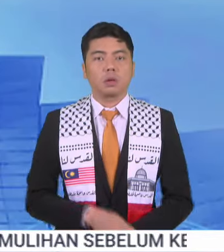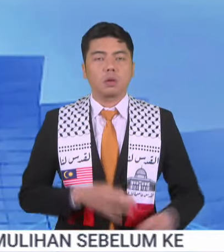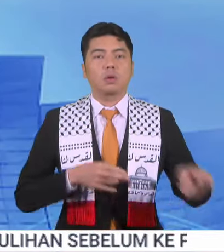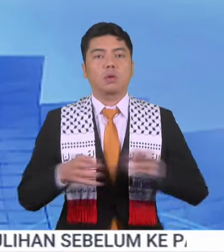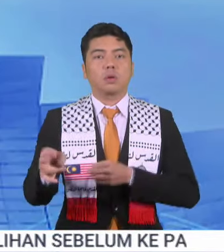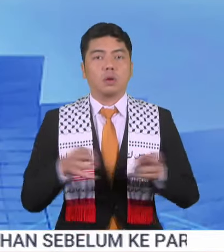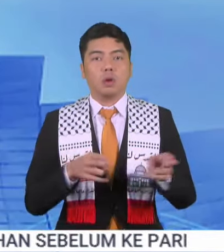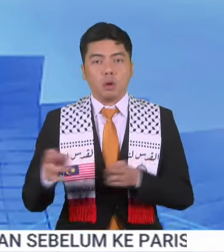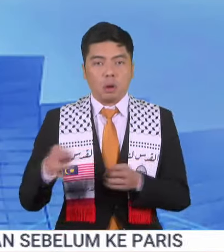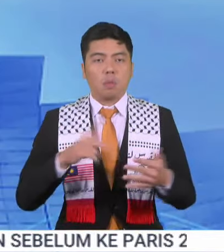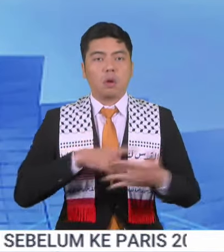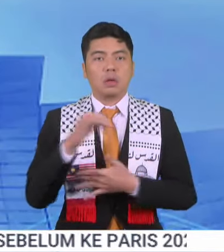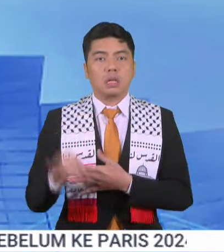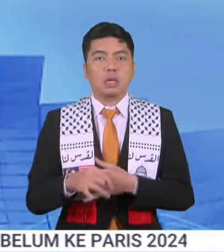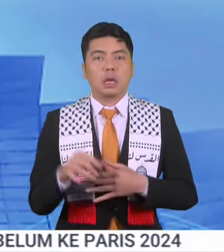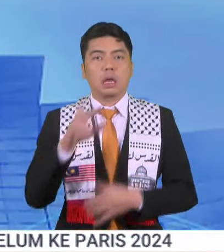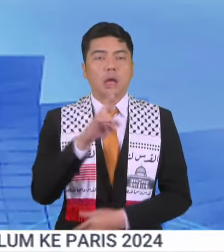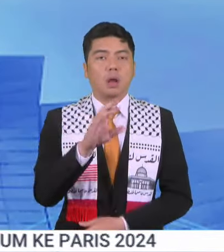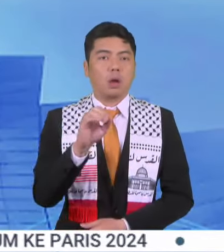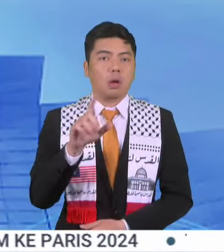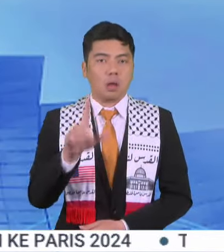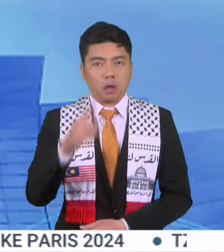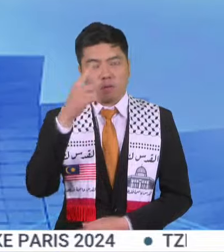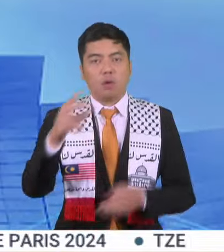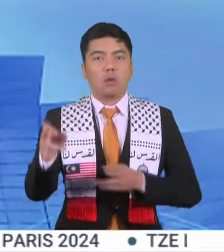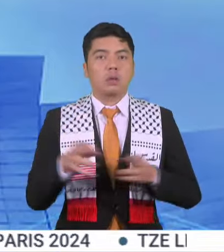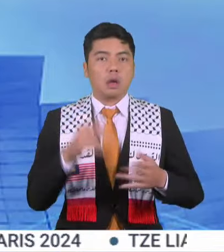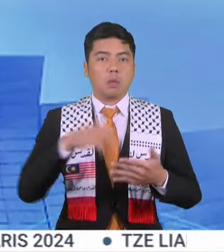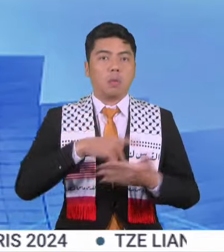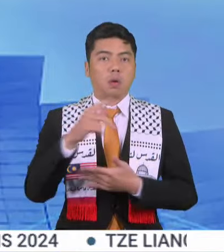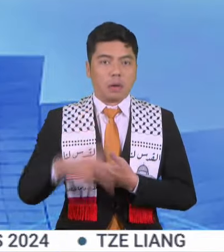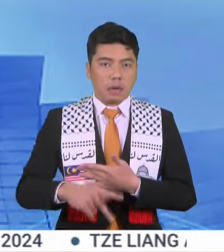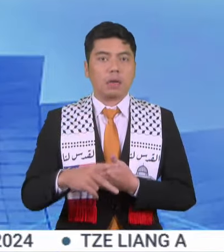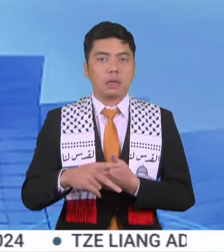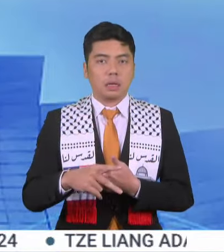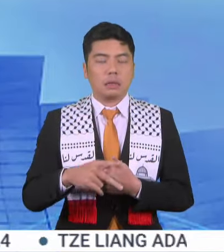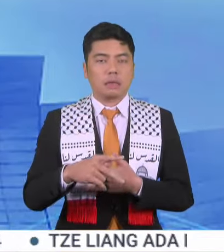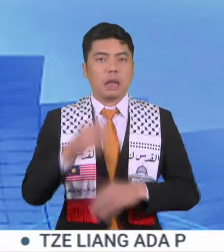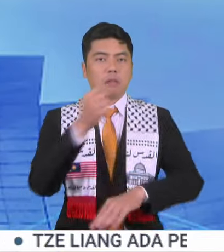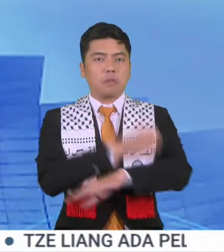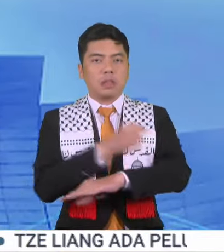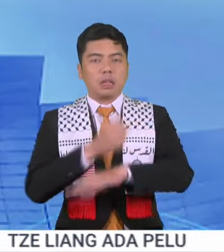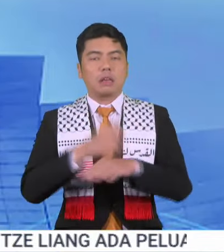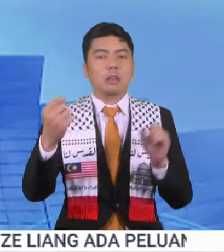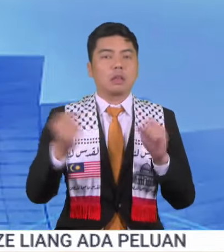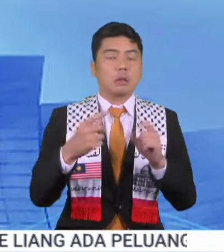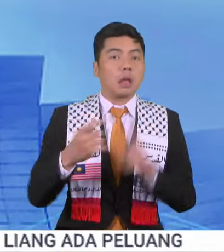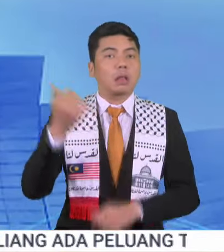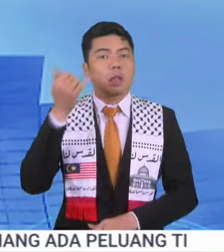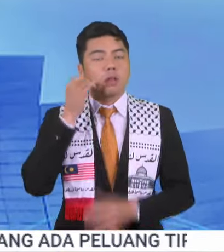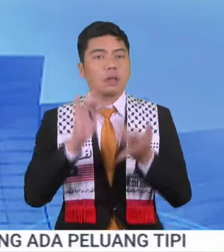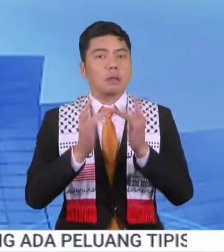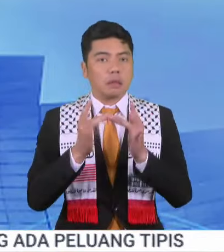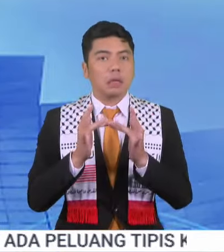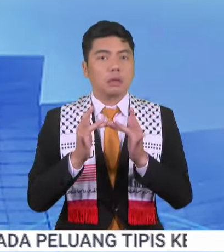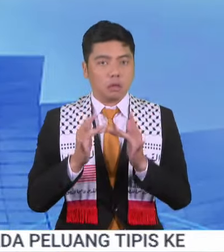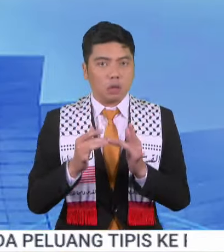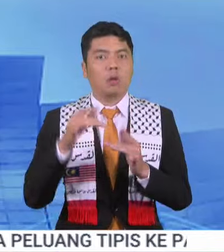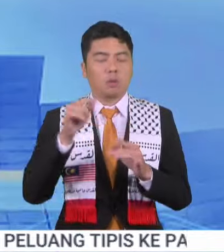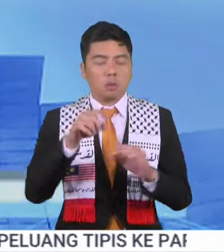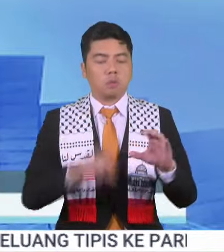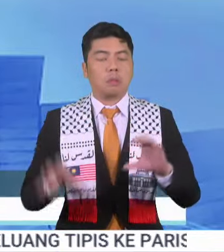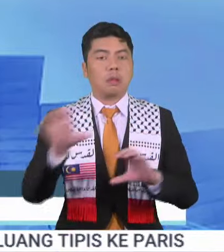Pengurusan Projek Sungai Nadi Kehidupan ROL, Pengurusan Program Pemerkasaan Jaringan dan Infrastruktur Telekomunikasi Jalur Lebar, antara